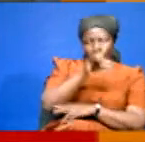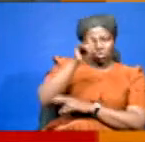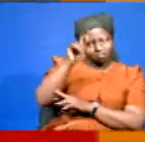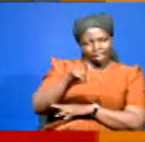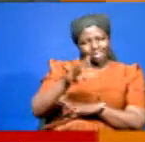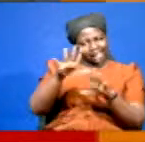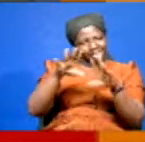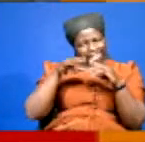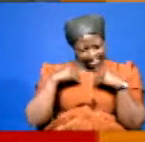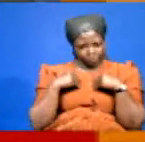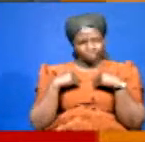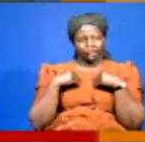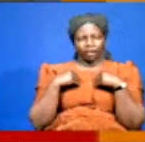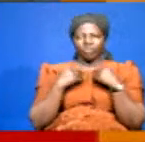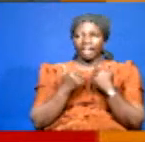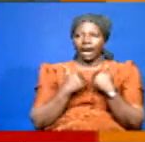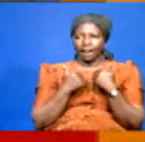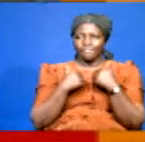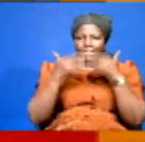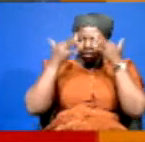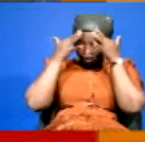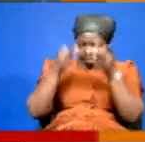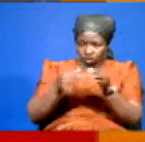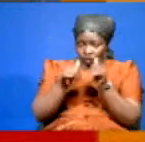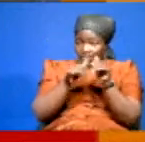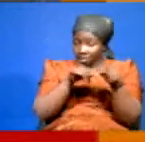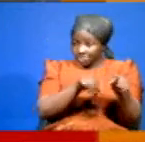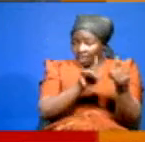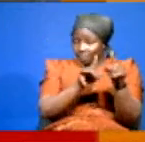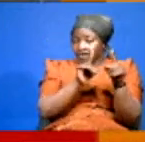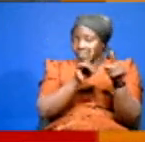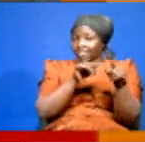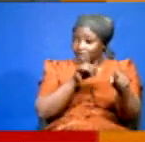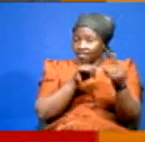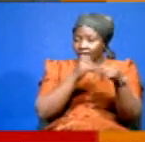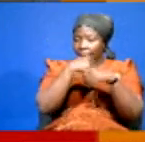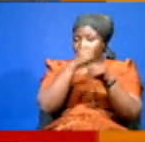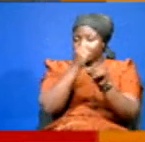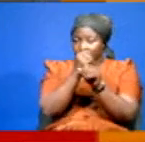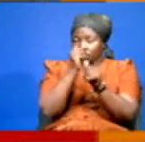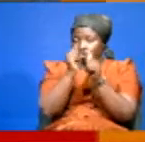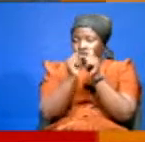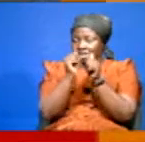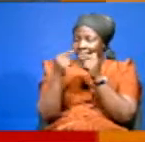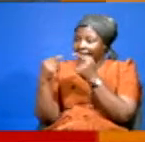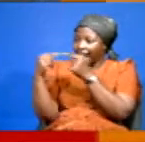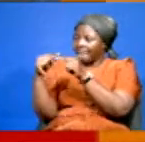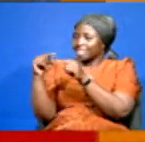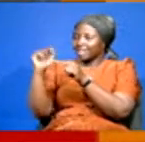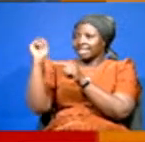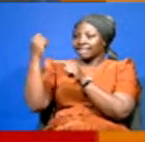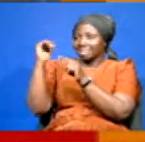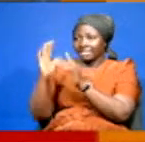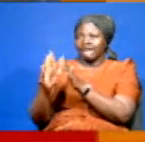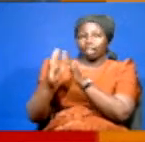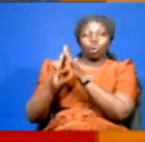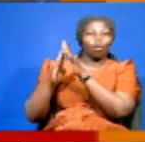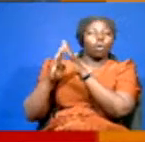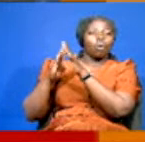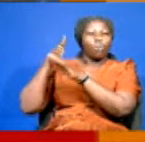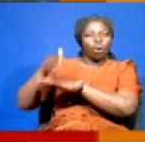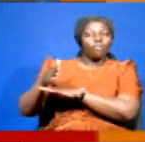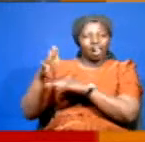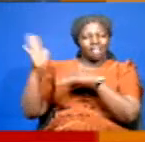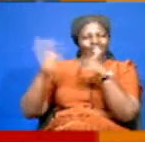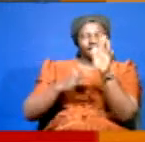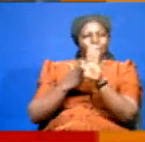zile uamuzi ambazo waliamua kufanya ambazo kwa njia zinaumiza Wakenya kuliko ilivyokuwa hapo awali.